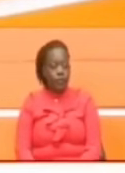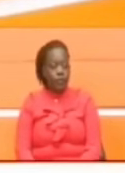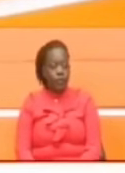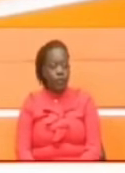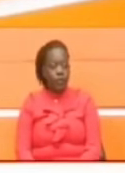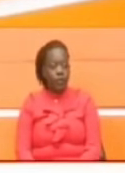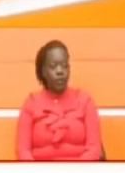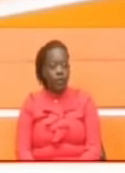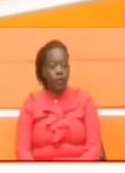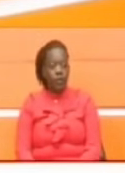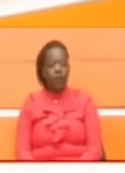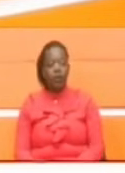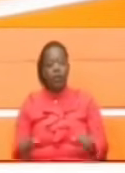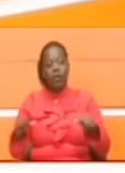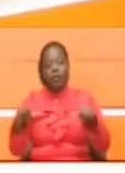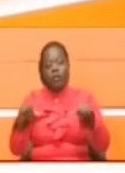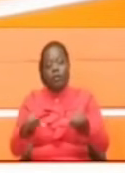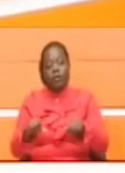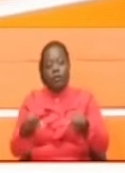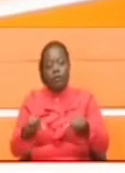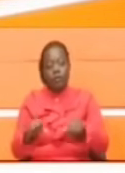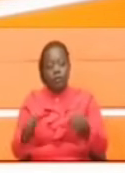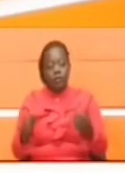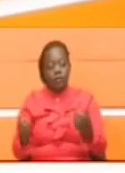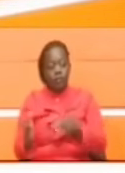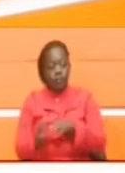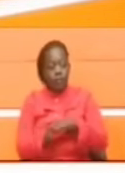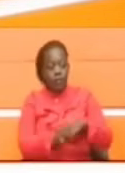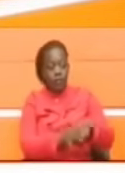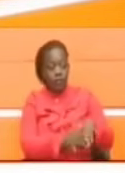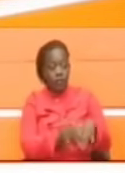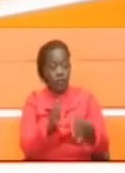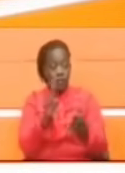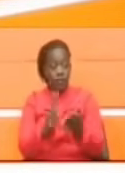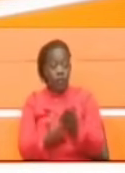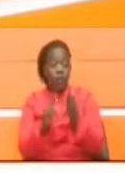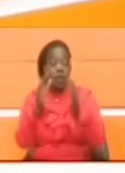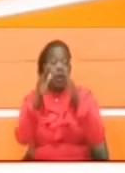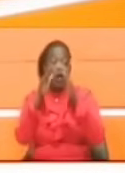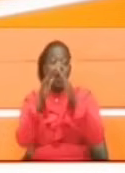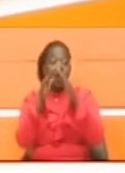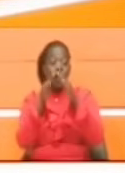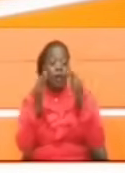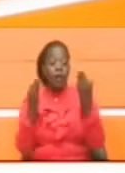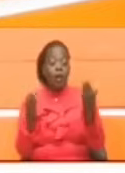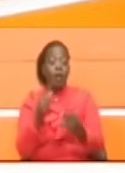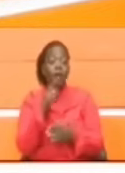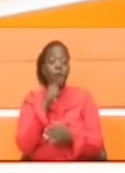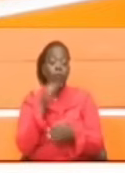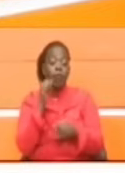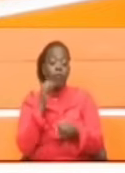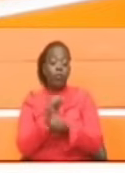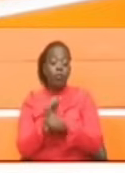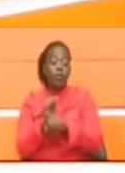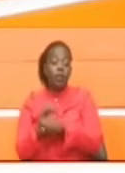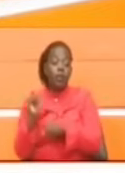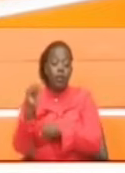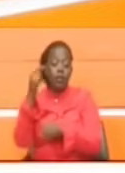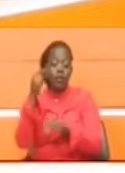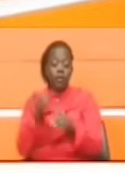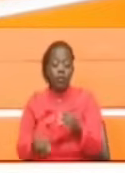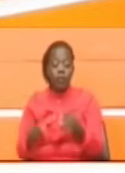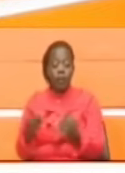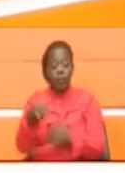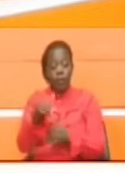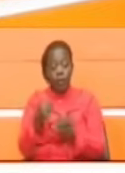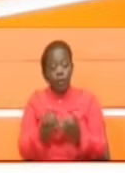Kitalo nnyo kitalo ddala teyo nga tuvuddeyo tuzudde ennyumba Nkuba cheyo jalumiriza mukazi we